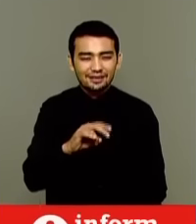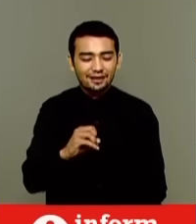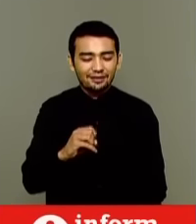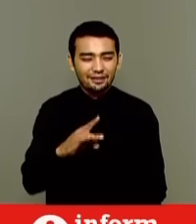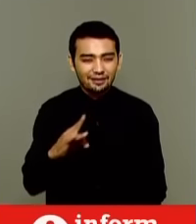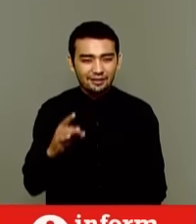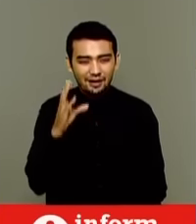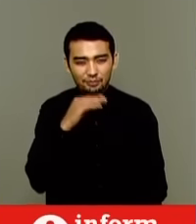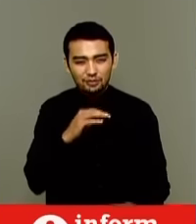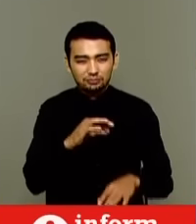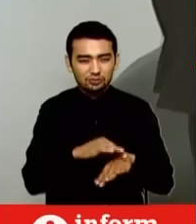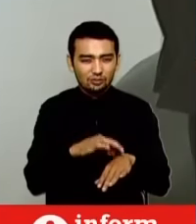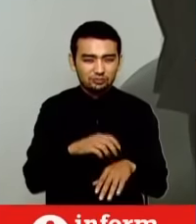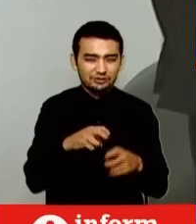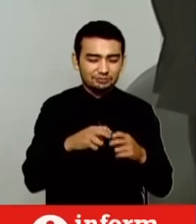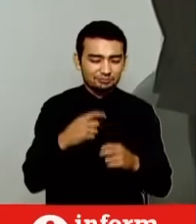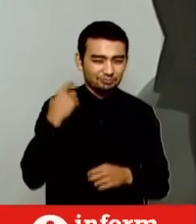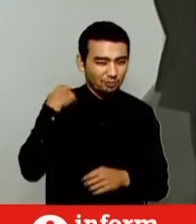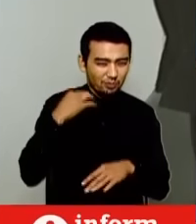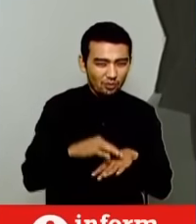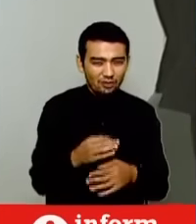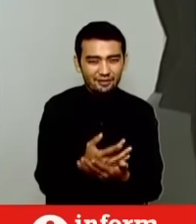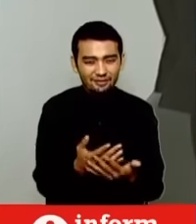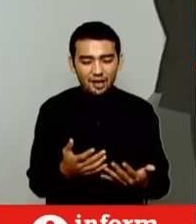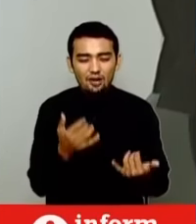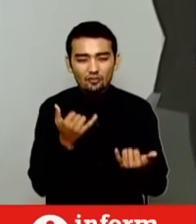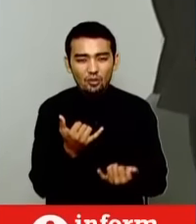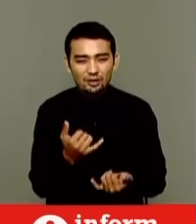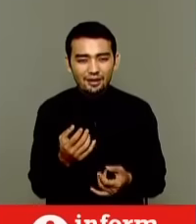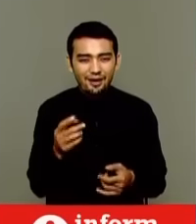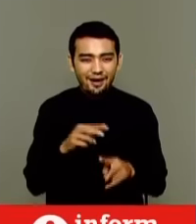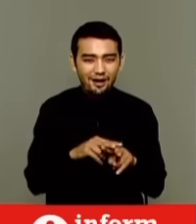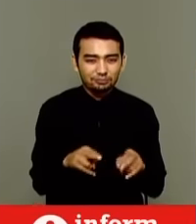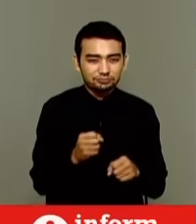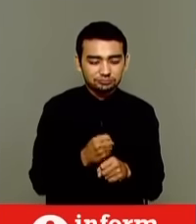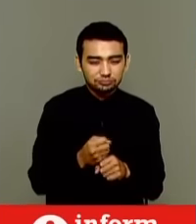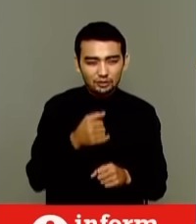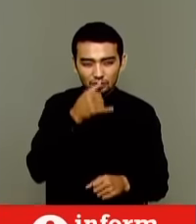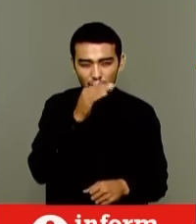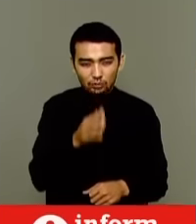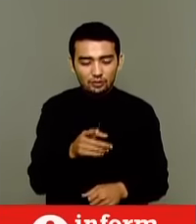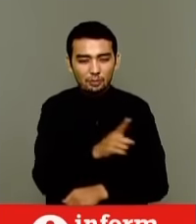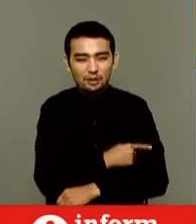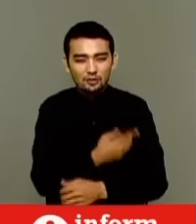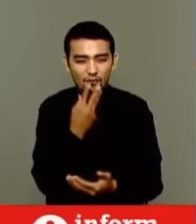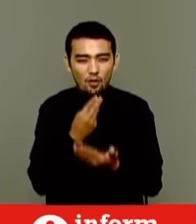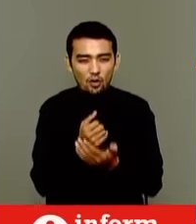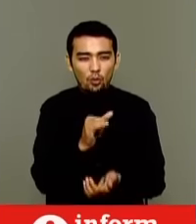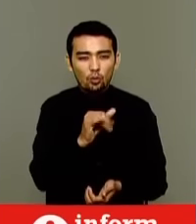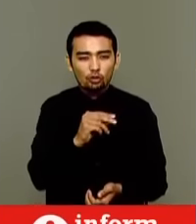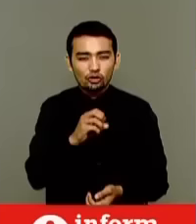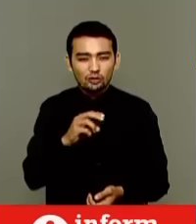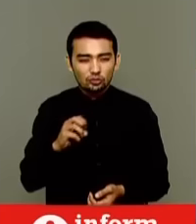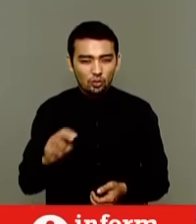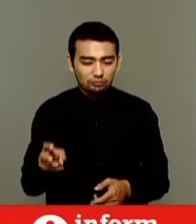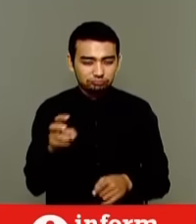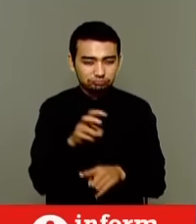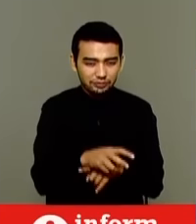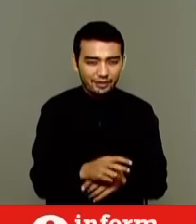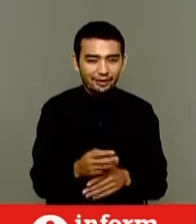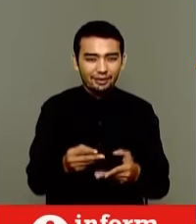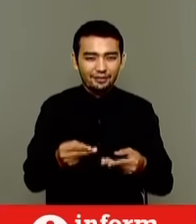с острыми болями в спине. На сегодня у нас не будет такой возможности. Пациент должен пойти на участок, взять направление, прийти